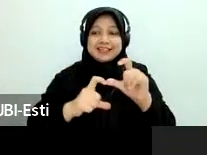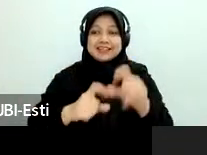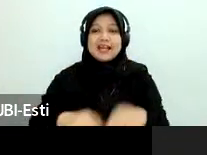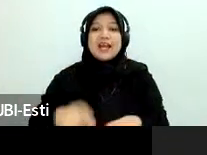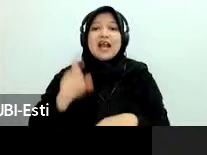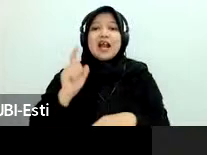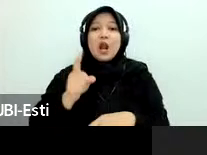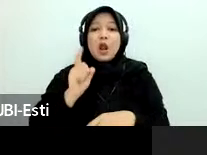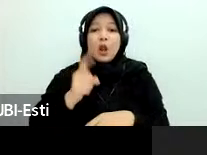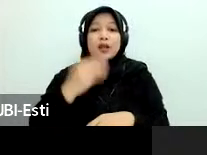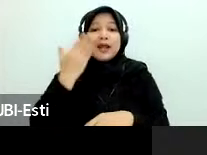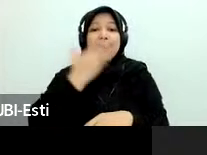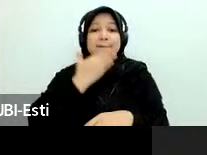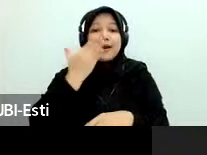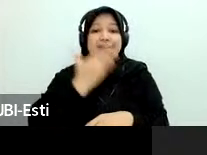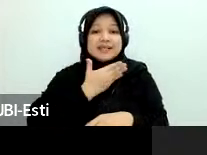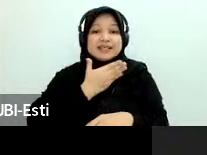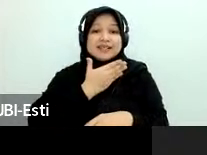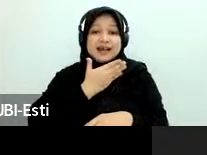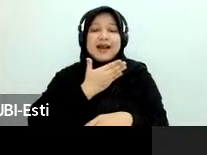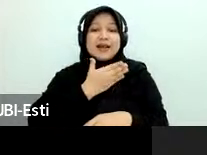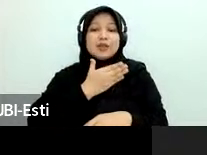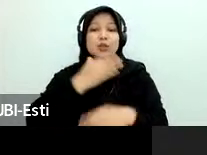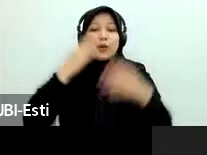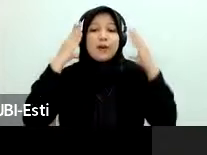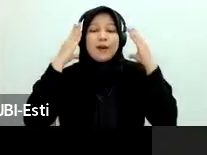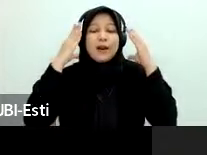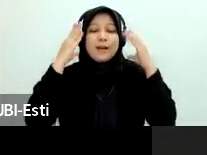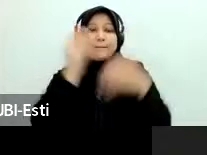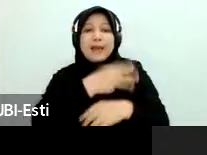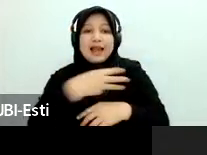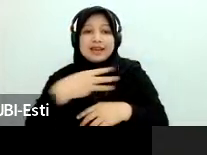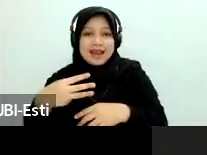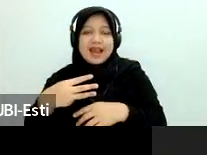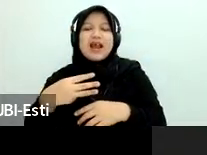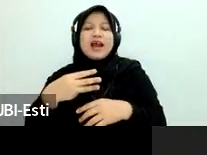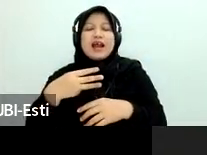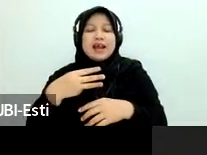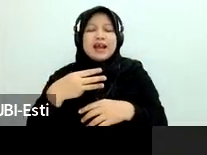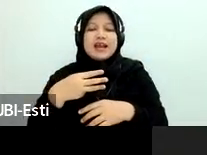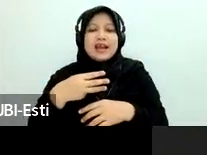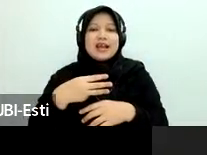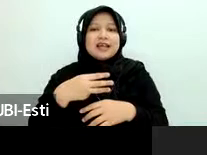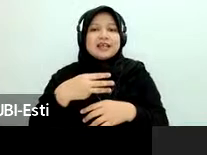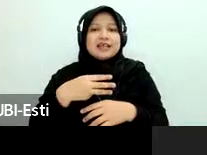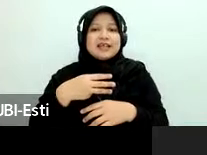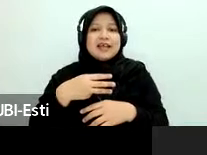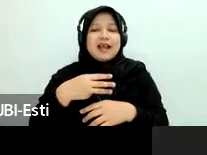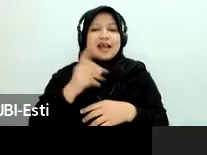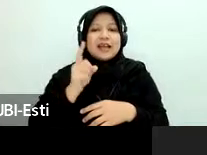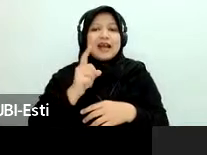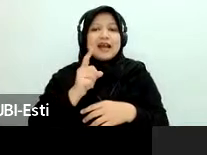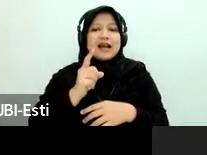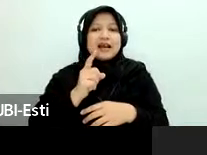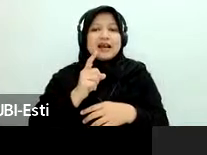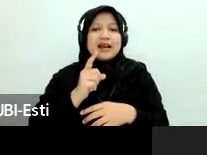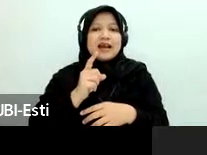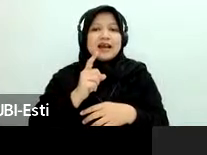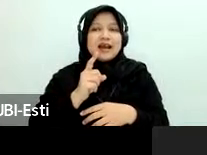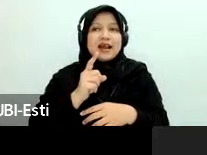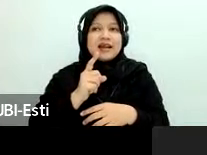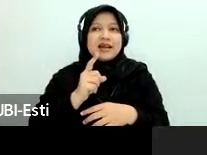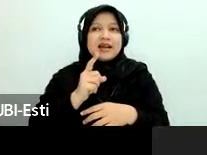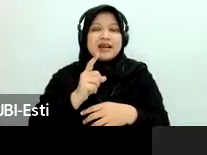Extinction politik yang artinya kalo dalam bahasa Inggris itu MP3 causing